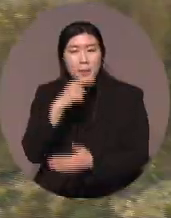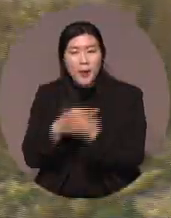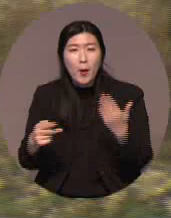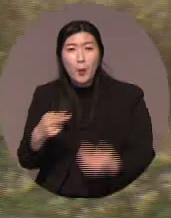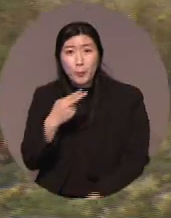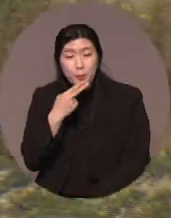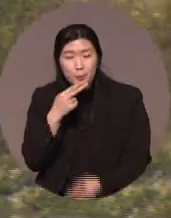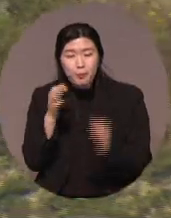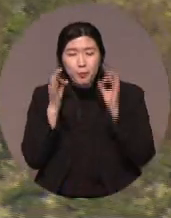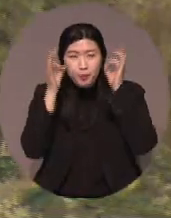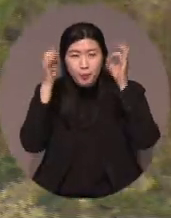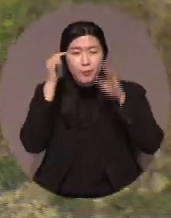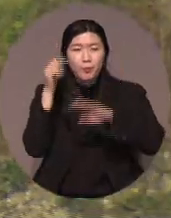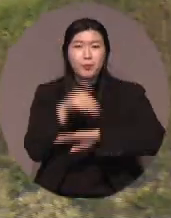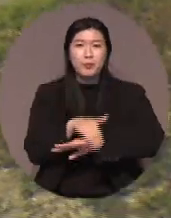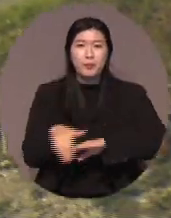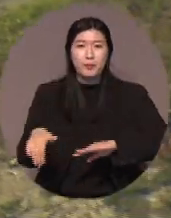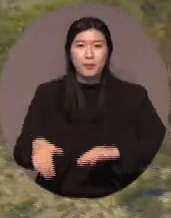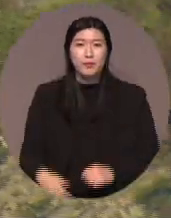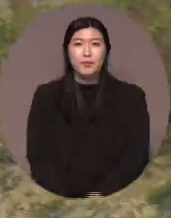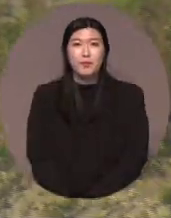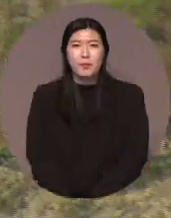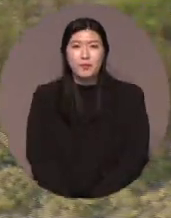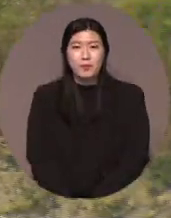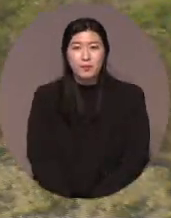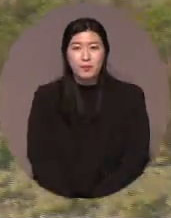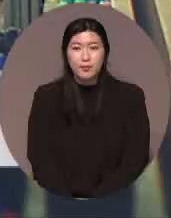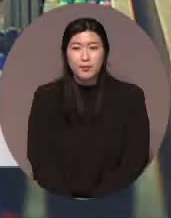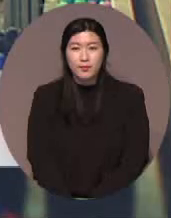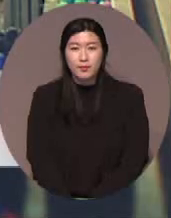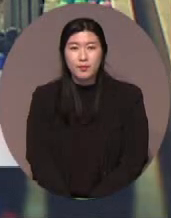수급의 영향이 없도록 할 방침입니다